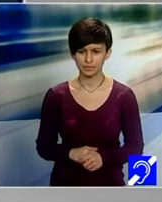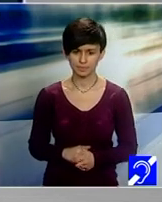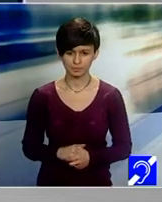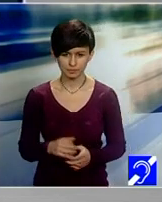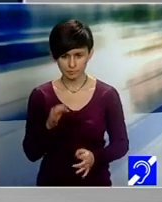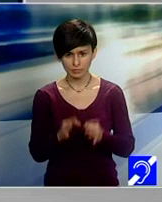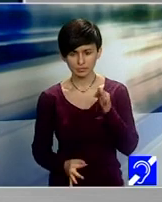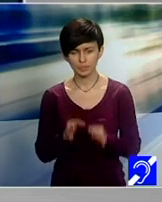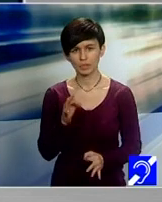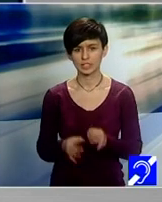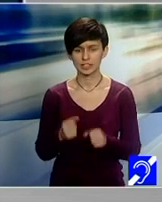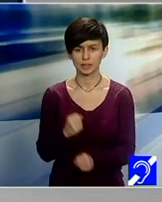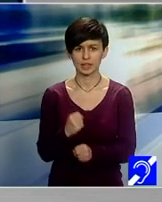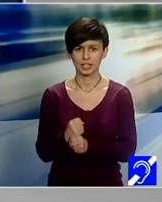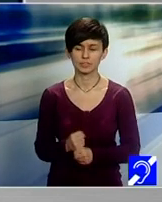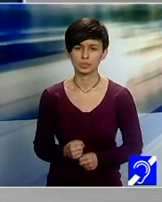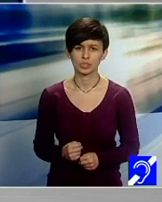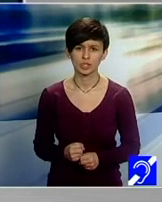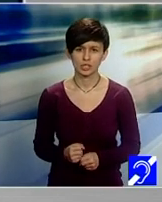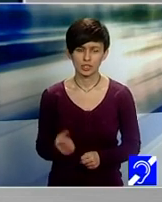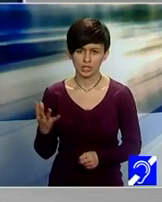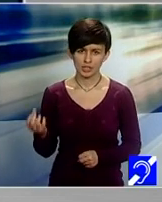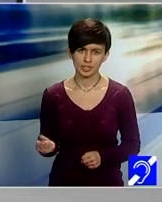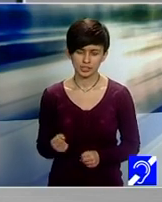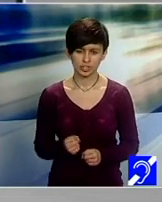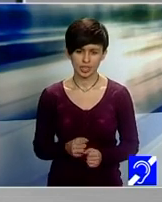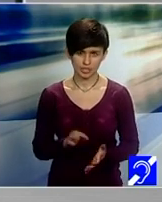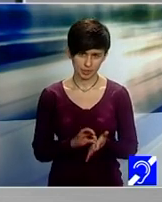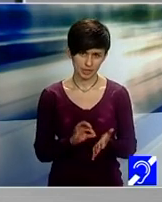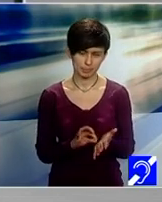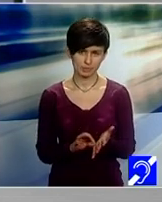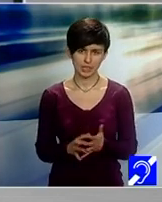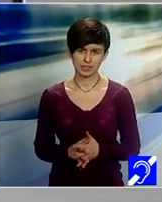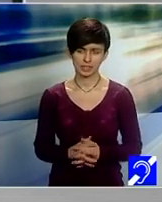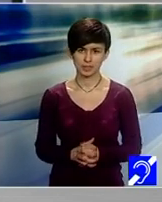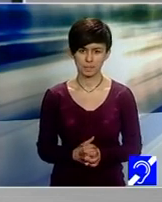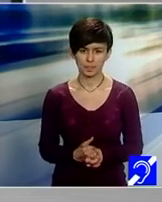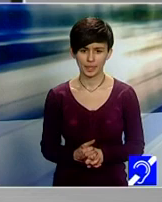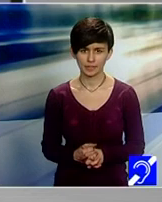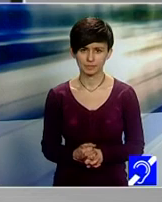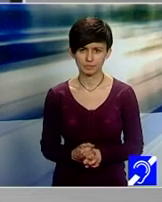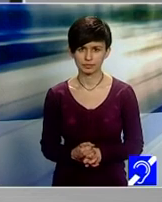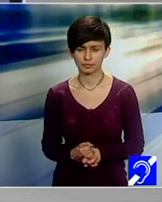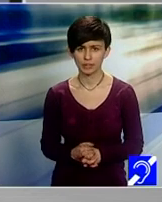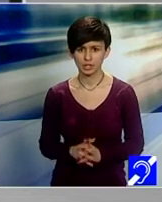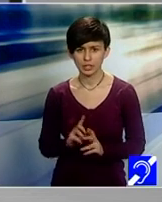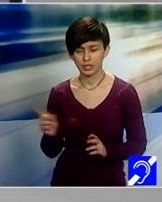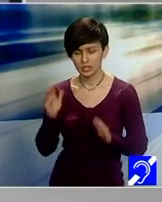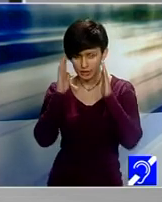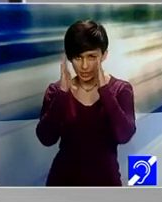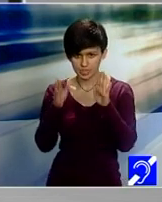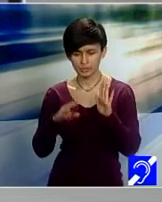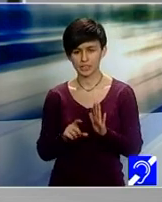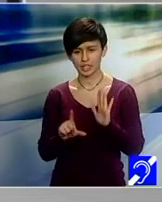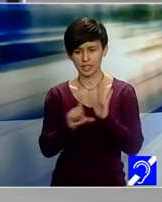Ce lacune? Am punctat o lacună tot așa referitoare la nerespectarea legii 24/2000 privind